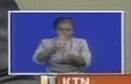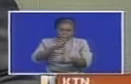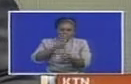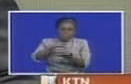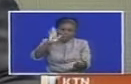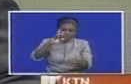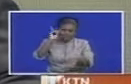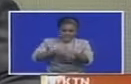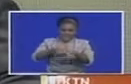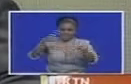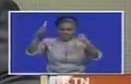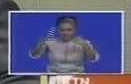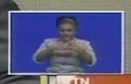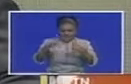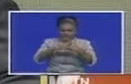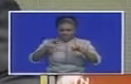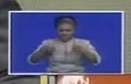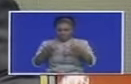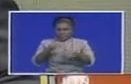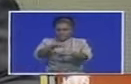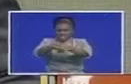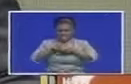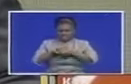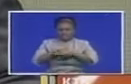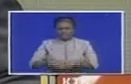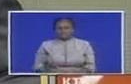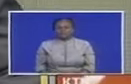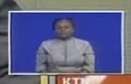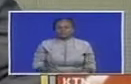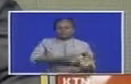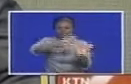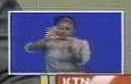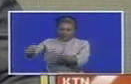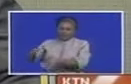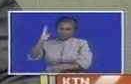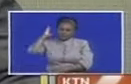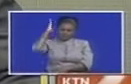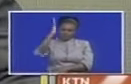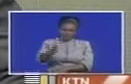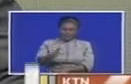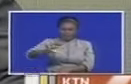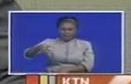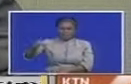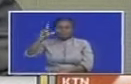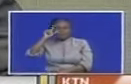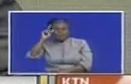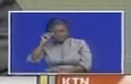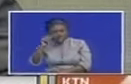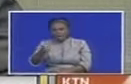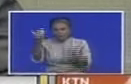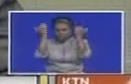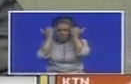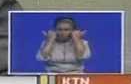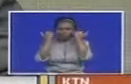hapo mwendo wa saa 3 kwenye taarifa zetu kwa lugha ya Kiingereza. Kando na hayo, tufululize moja kwa moja katika kaunti ya Mombasa ambapo mahakama ya